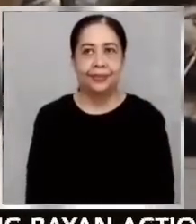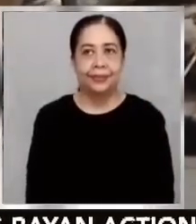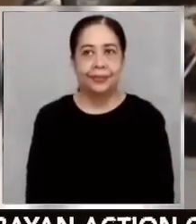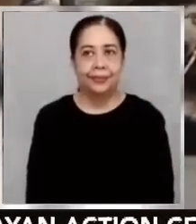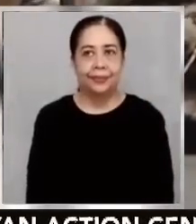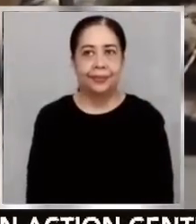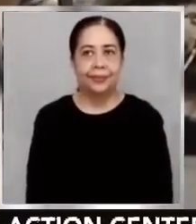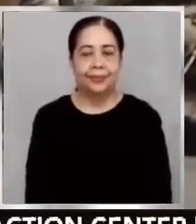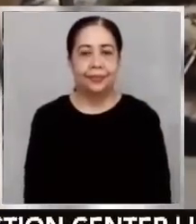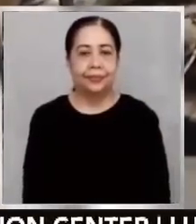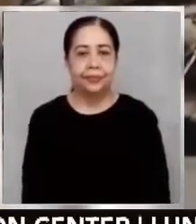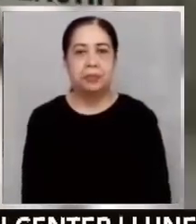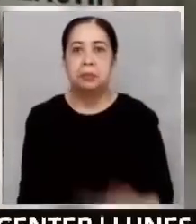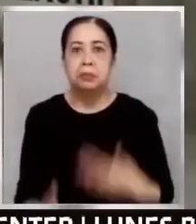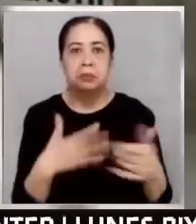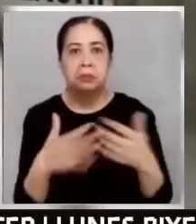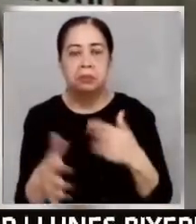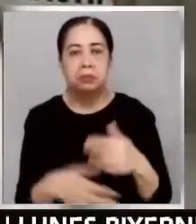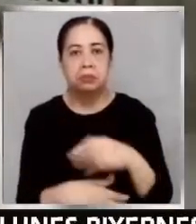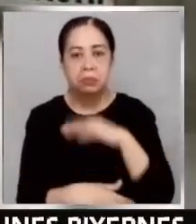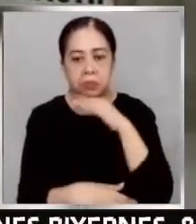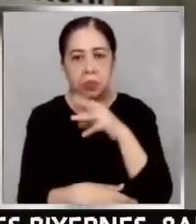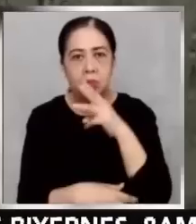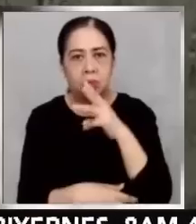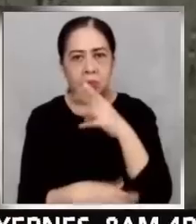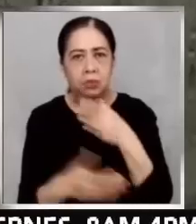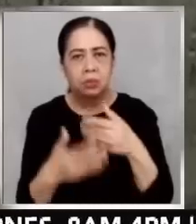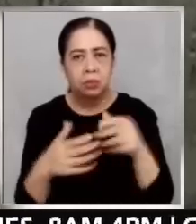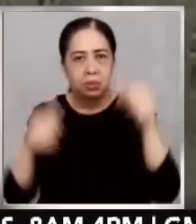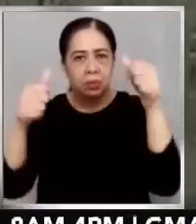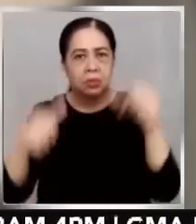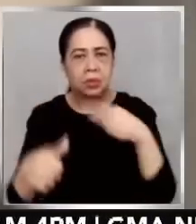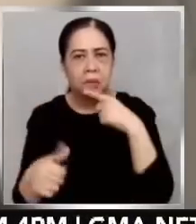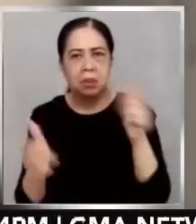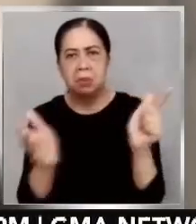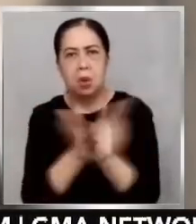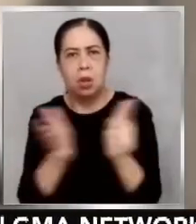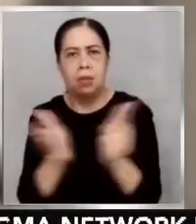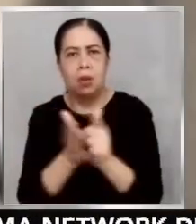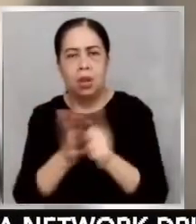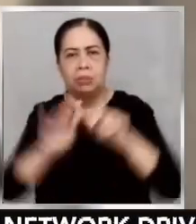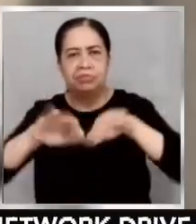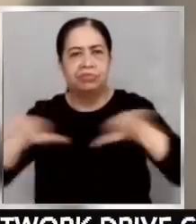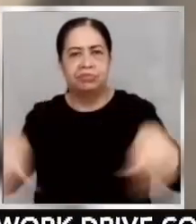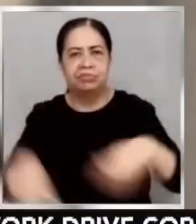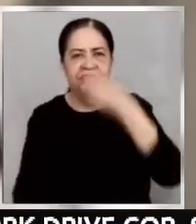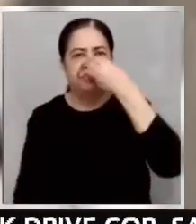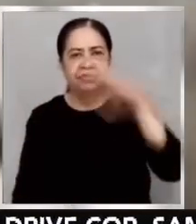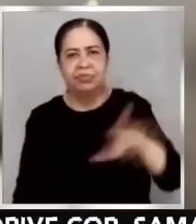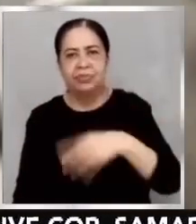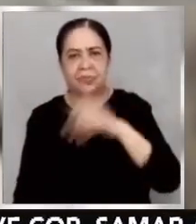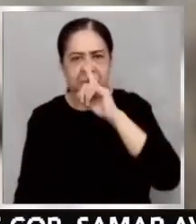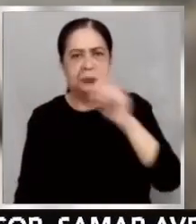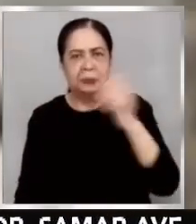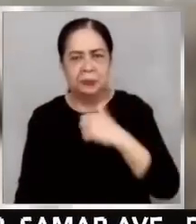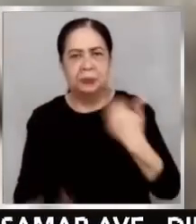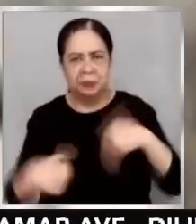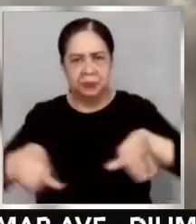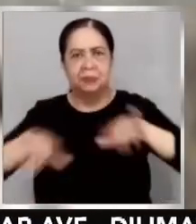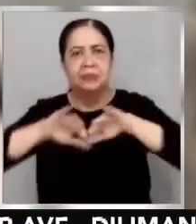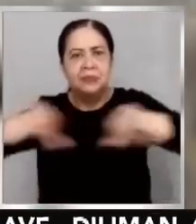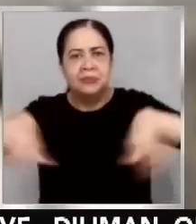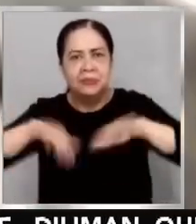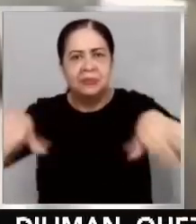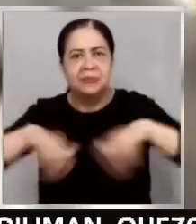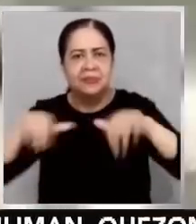Di bali ng madumi ang tubig at may karato lang nagbabawal sa paglangoy. Di nagpapigil ang mga kabataan ito sa pagtampisaw sa